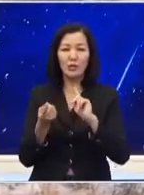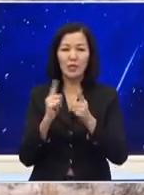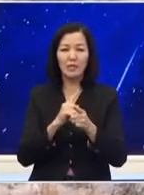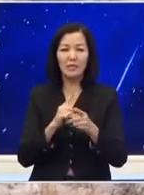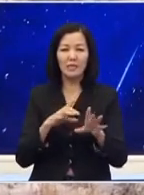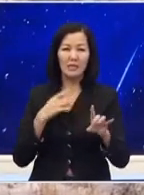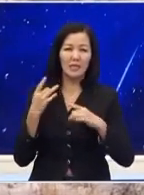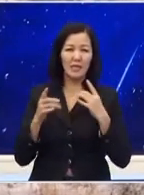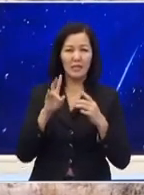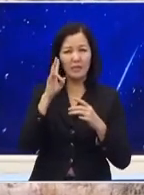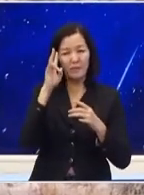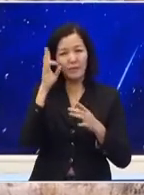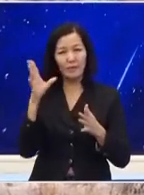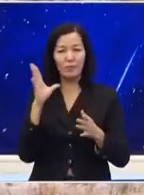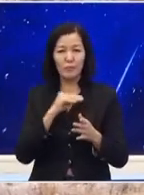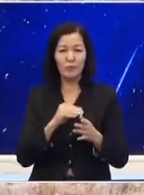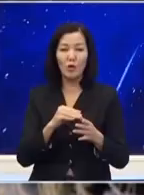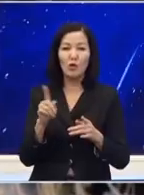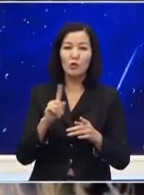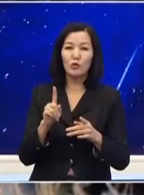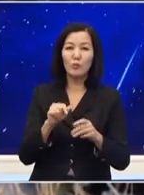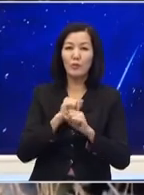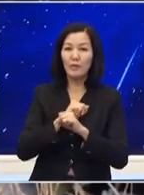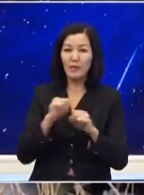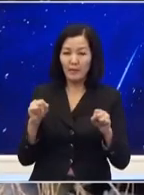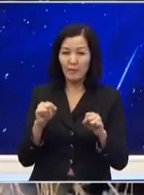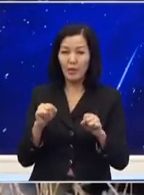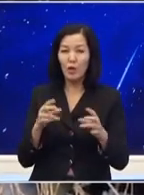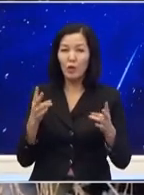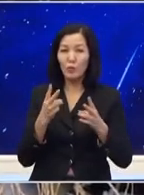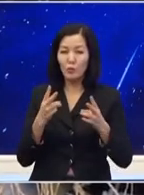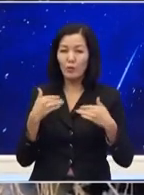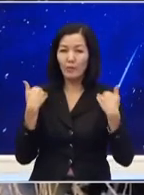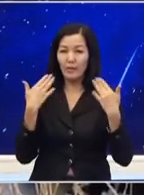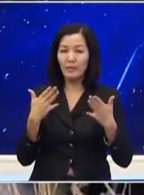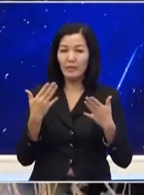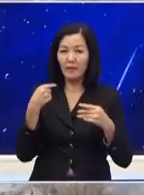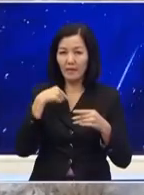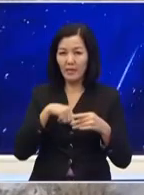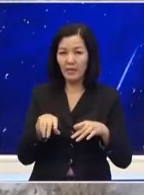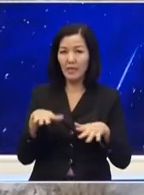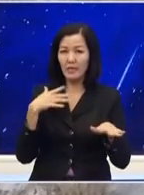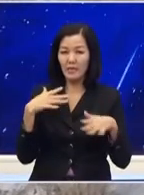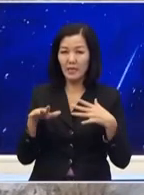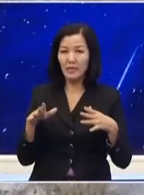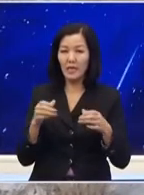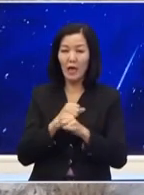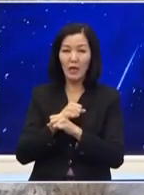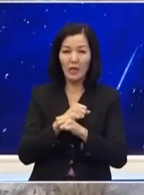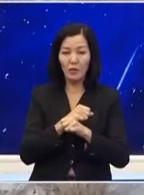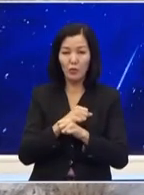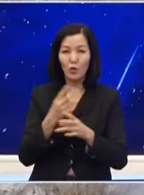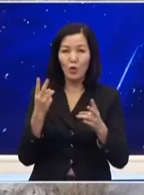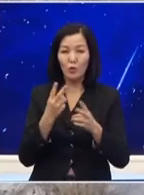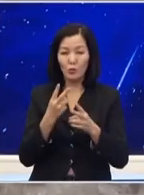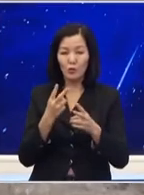стрессы и депрессии. Для того, чтобы такого не произошло, необходимо предоставить возможность организму расслабиться и отдохнуть в